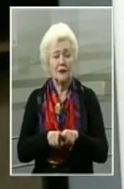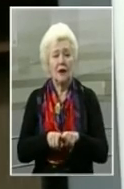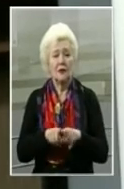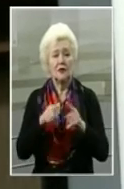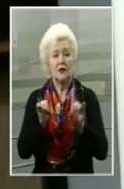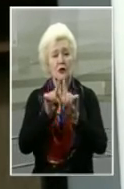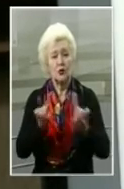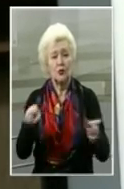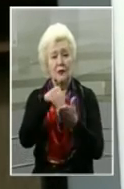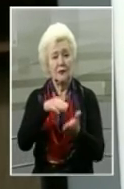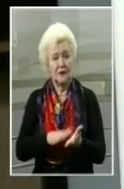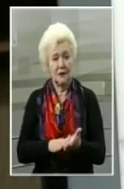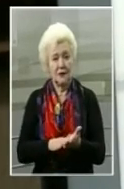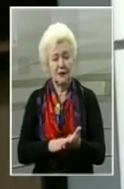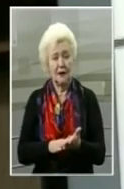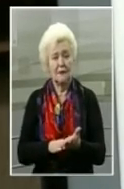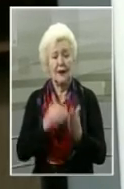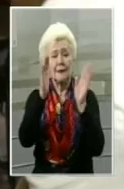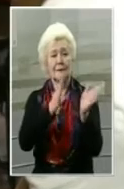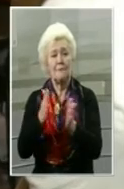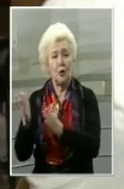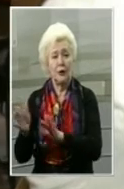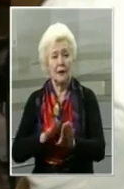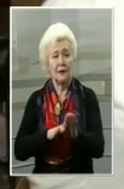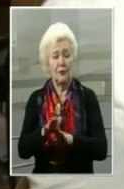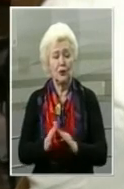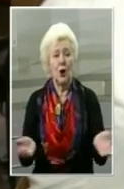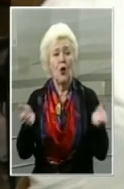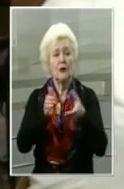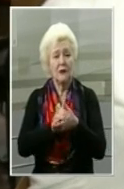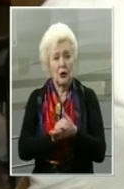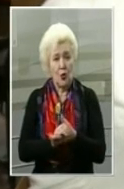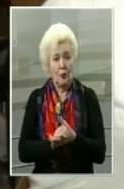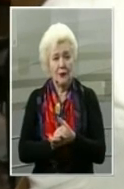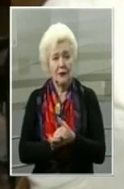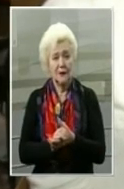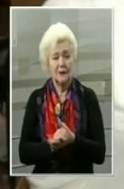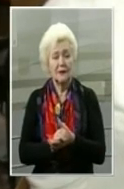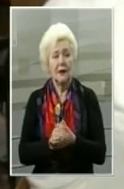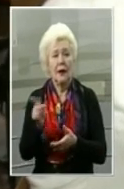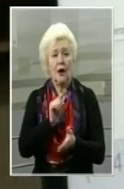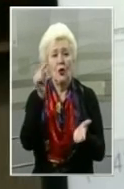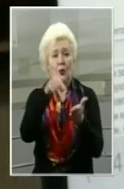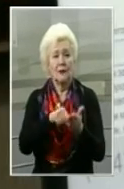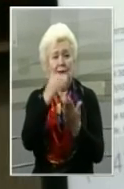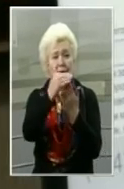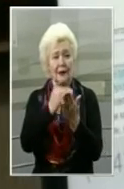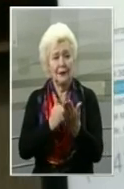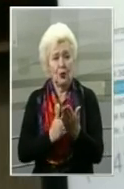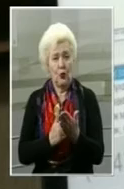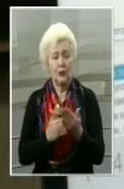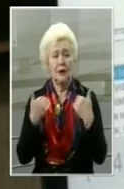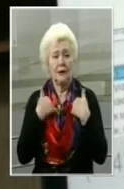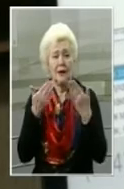особливостями реєстрації. І з порядком проведення ознайомилась. Необхідно вказати категорію.